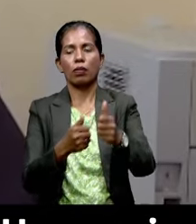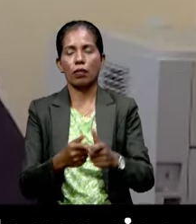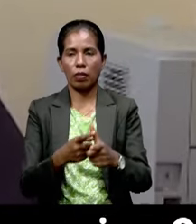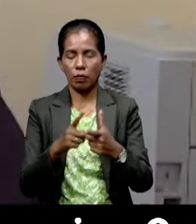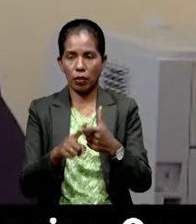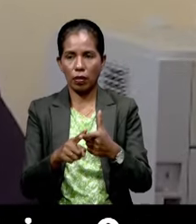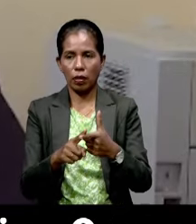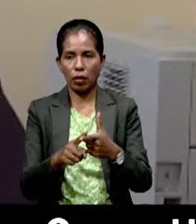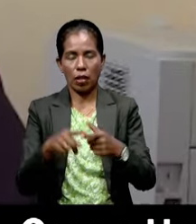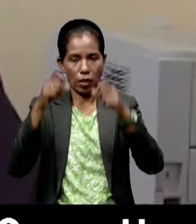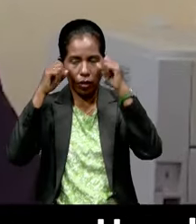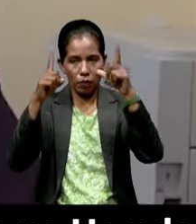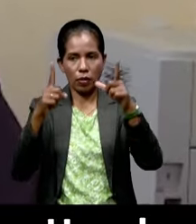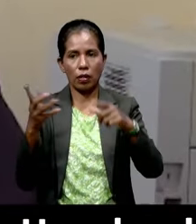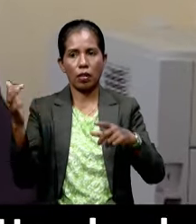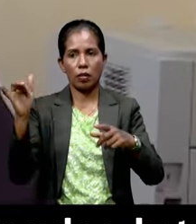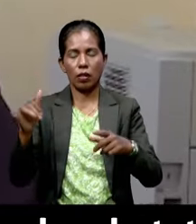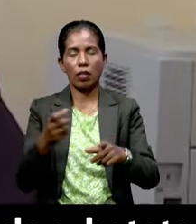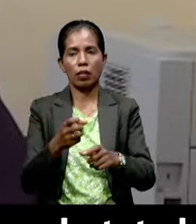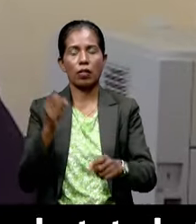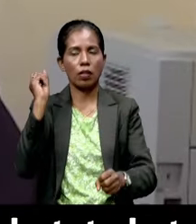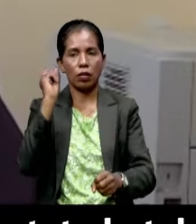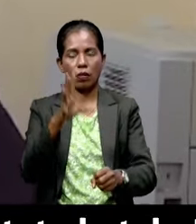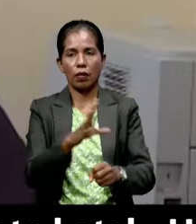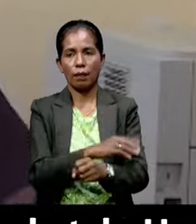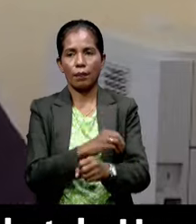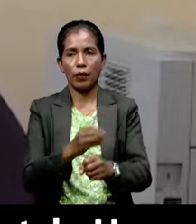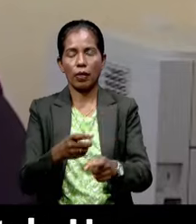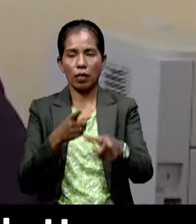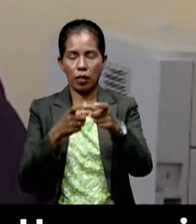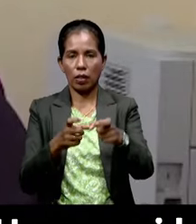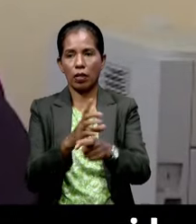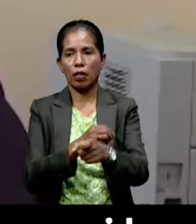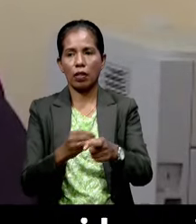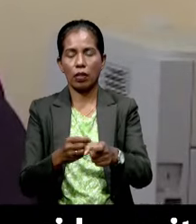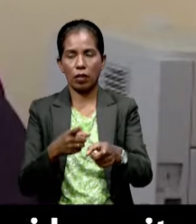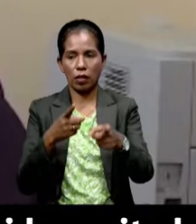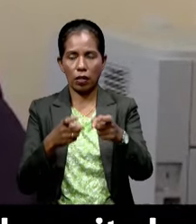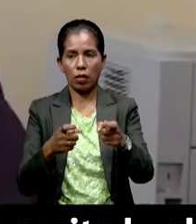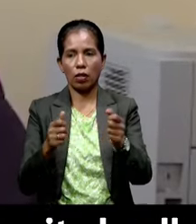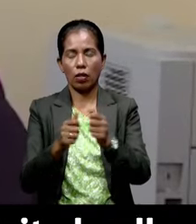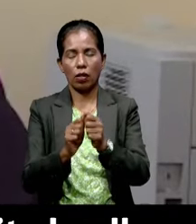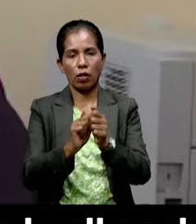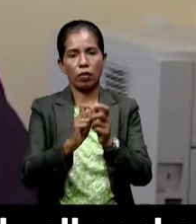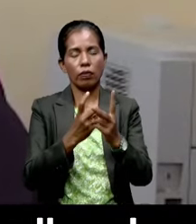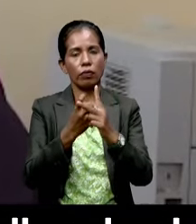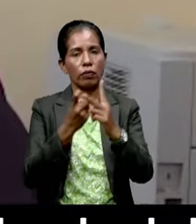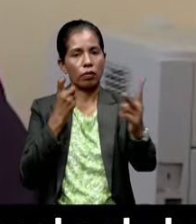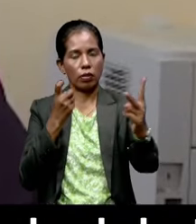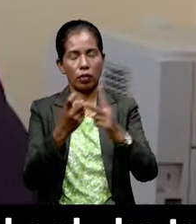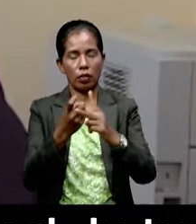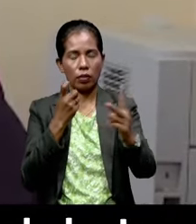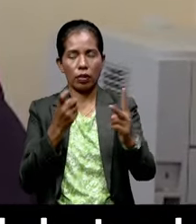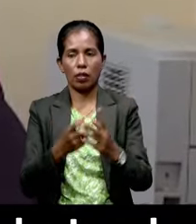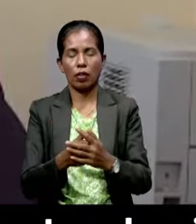skotu maka de repente sira musuh skotu sira hori tiru. Sira tiru ho piska. Ira